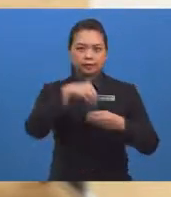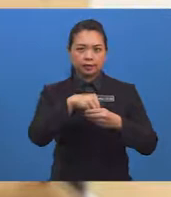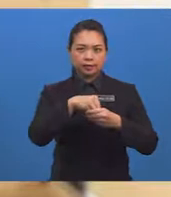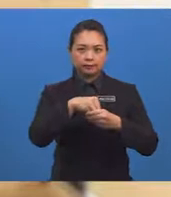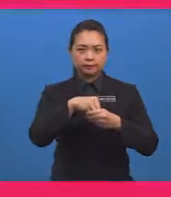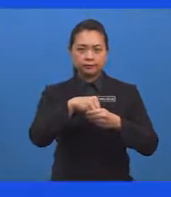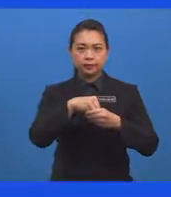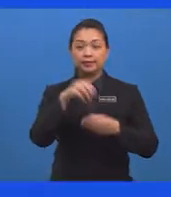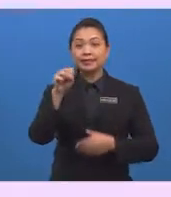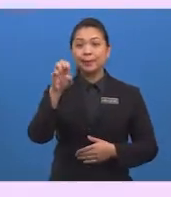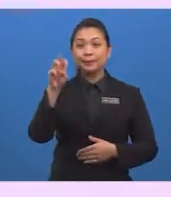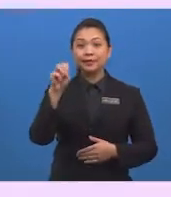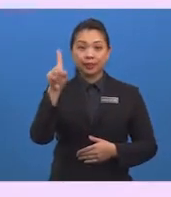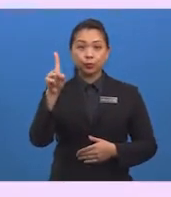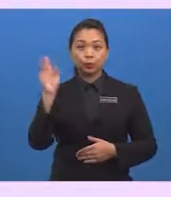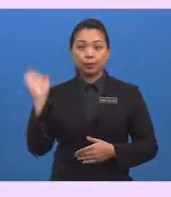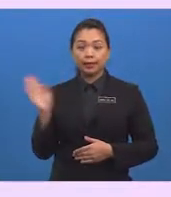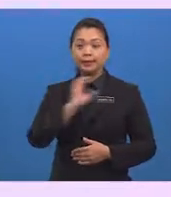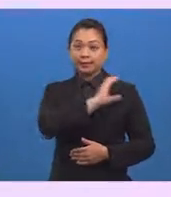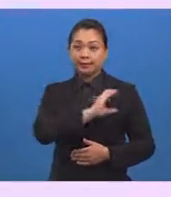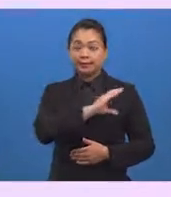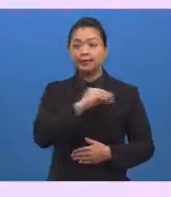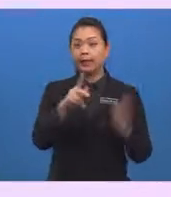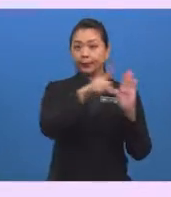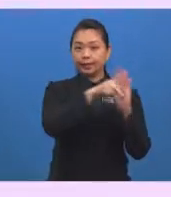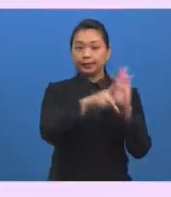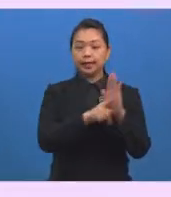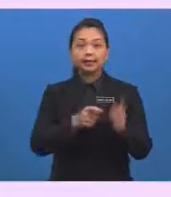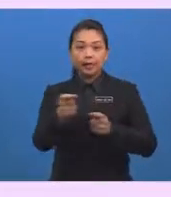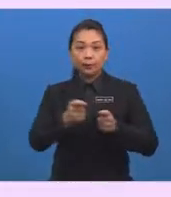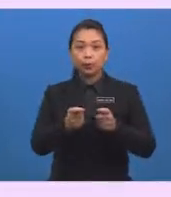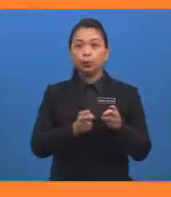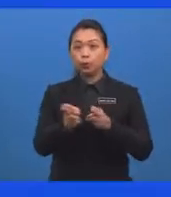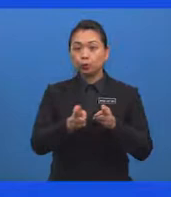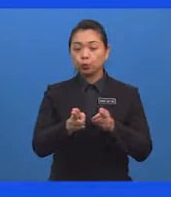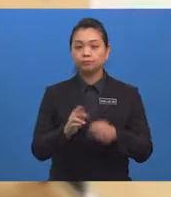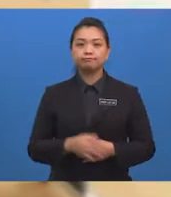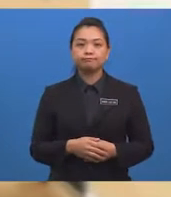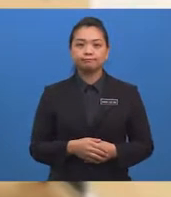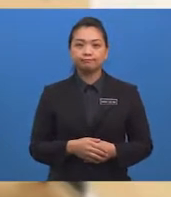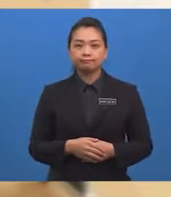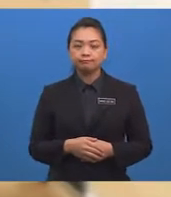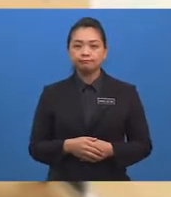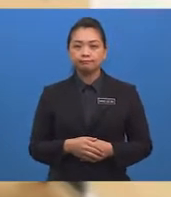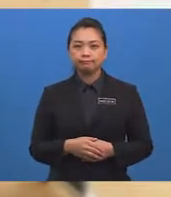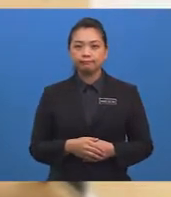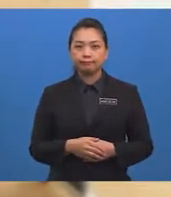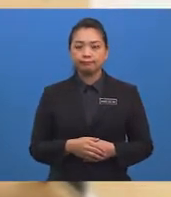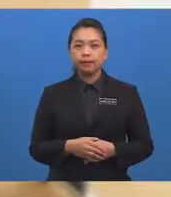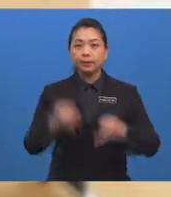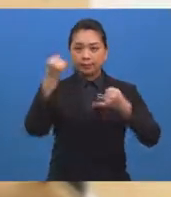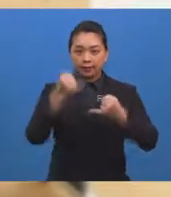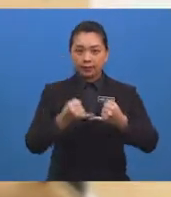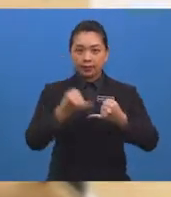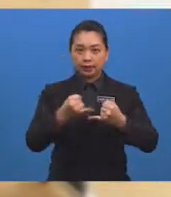semester 1, iaitu ciri dan prinsip takbir urus baik. Di samping itu, pada akhir